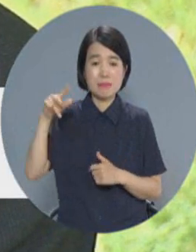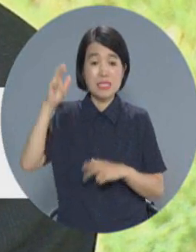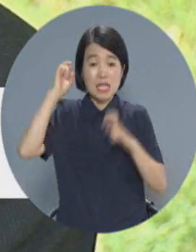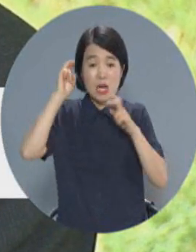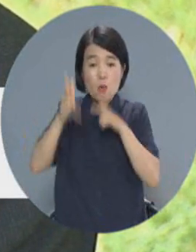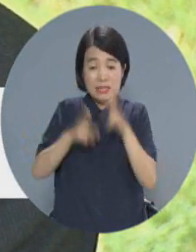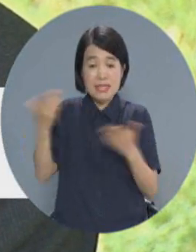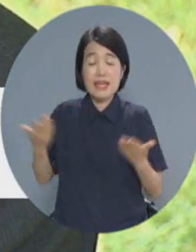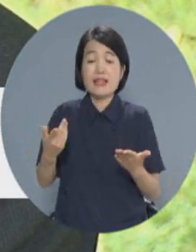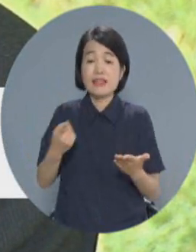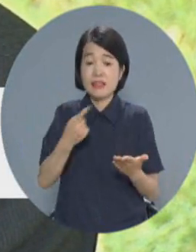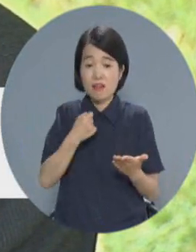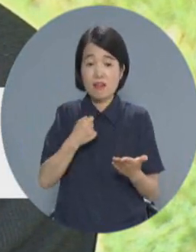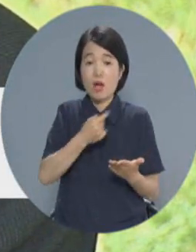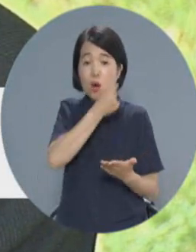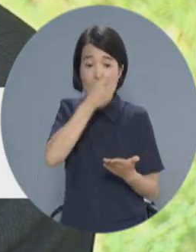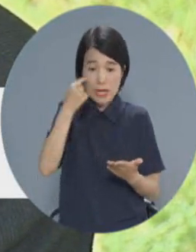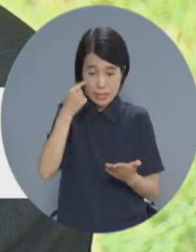三菱の正式な